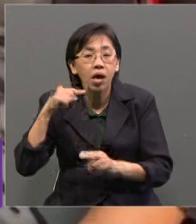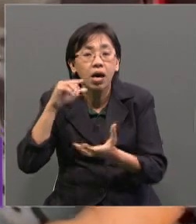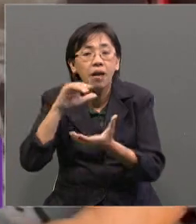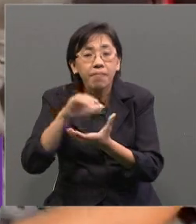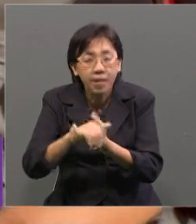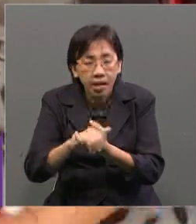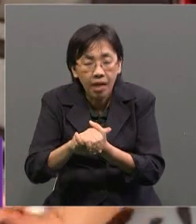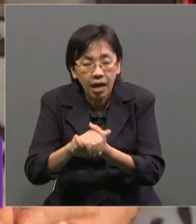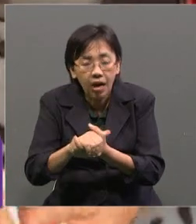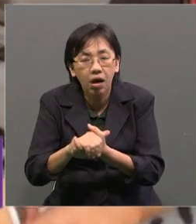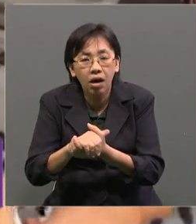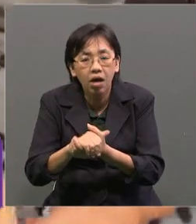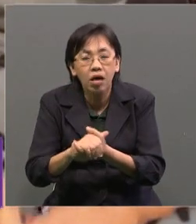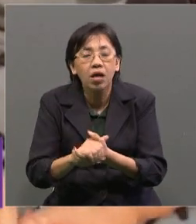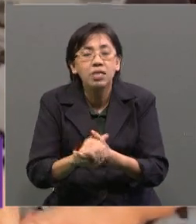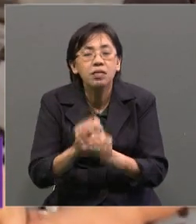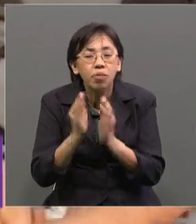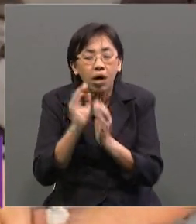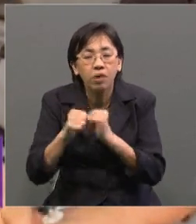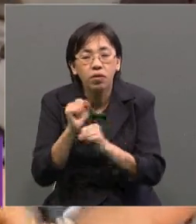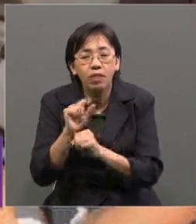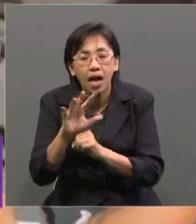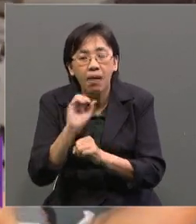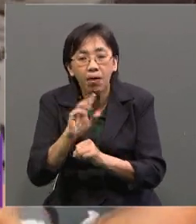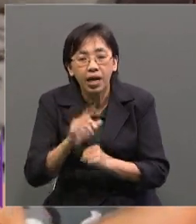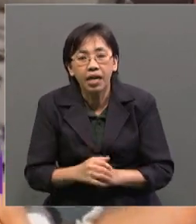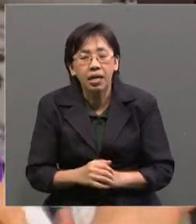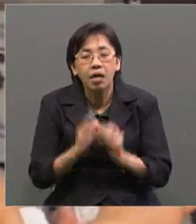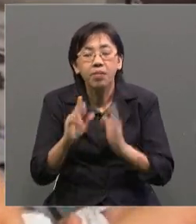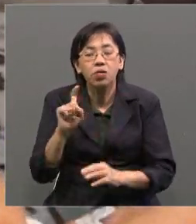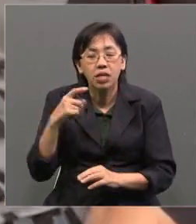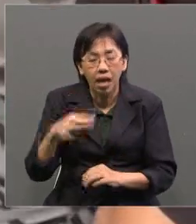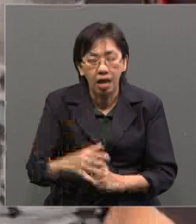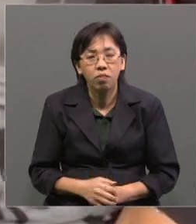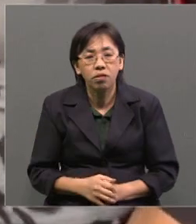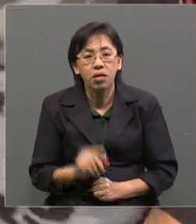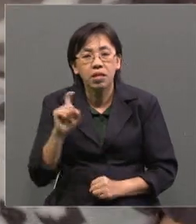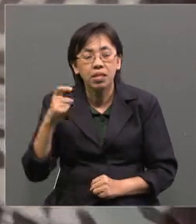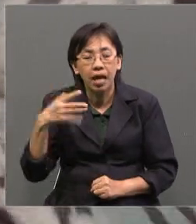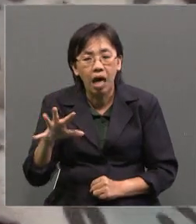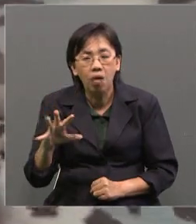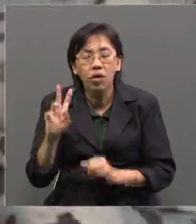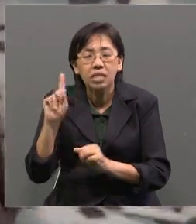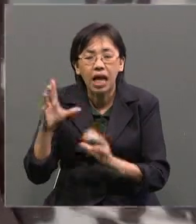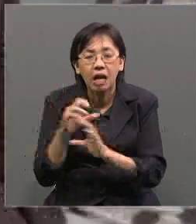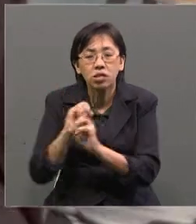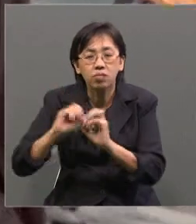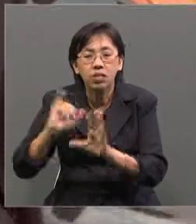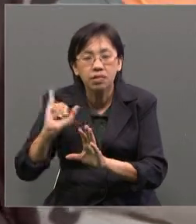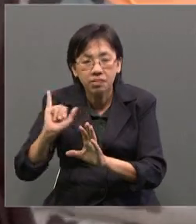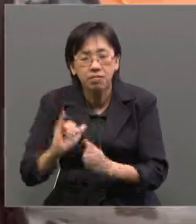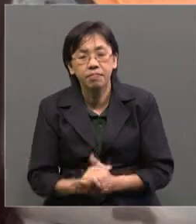ของท่านหนึ่งชื่อคุณดัวอายุ35ปีนะครับว่าคุณดัวเนี่ยเสียชีวิตแล้วแต่ว่ายังไม่มีรายงานอย่างเป็นทางการออกมานะ